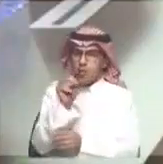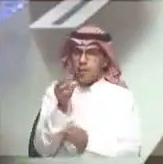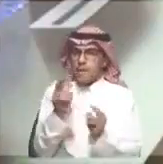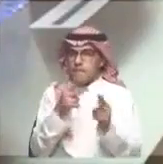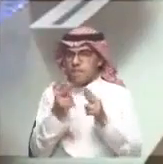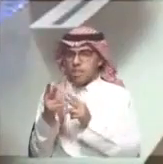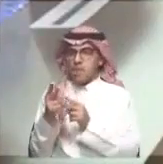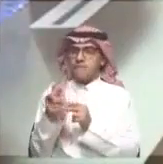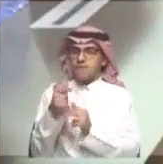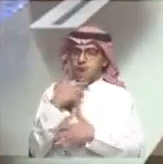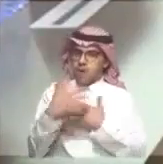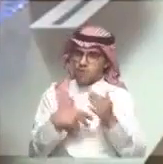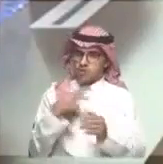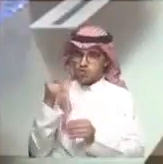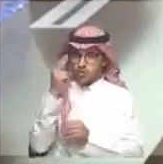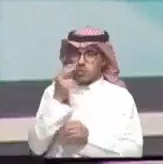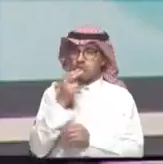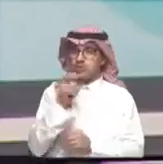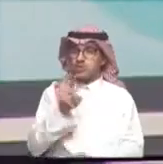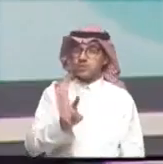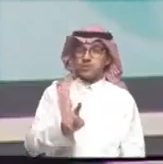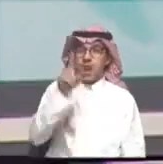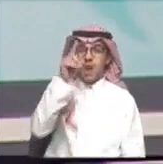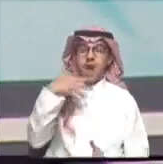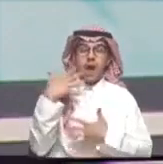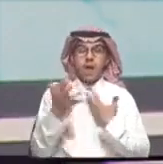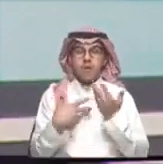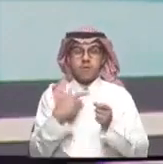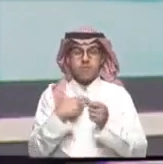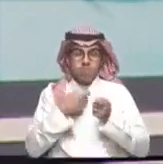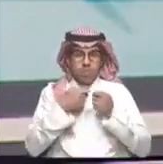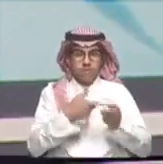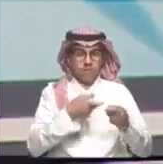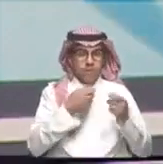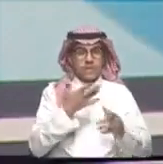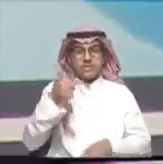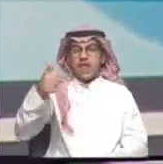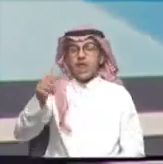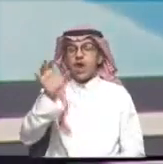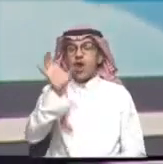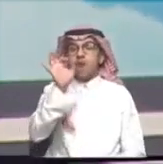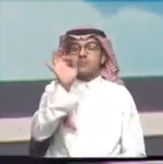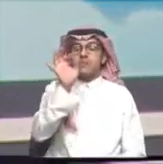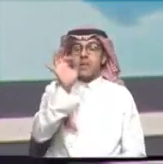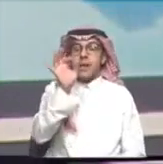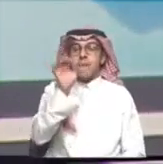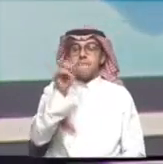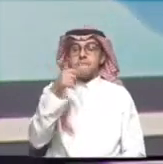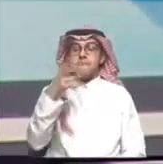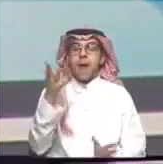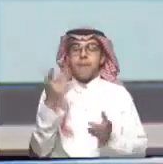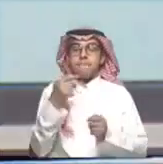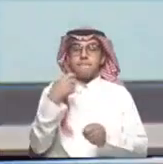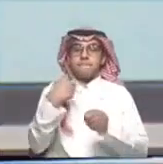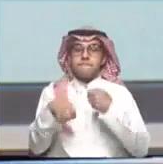مبينا أن المملكة قدمت خلال 20 سنة الماضية أكثر من 56 مليار دولار للمنكوبين